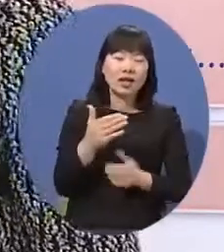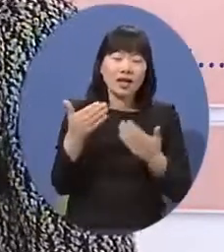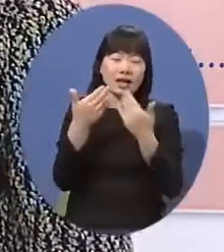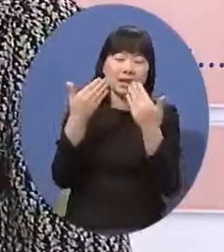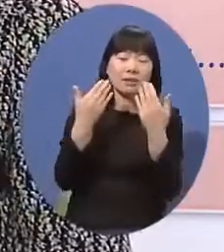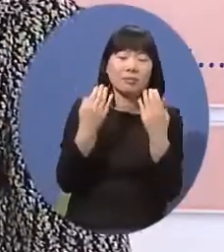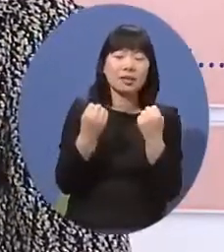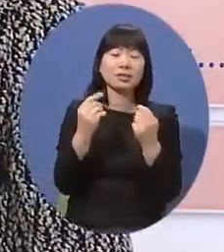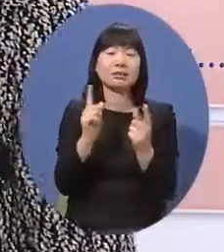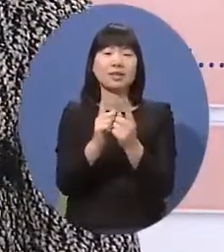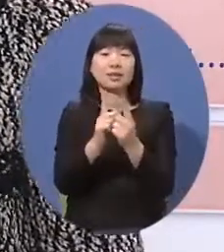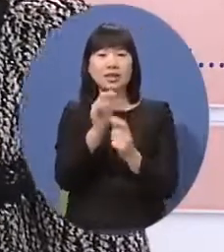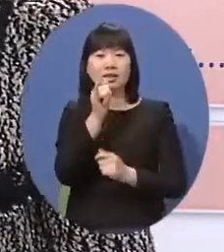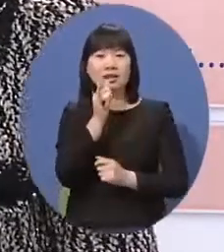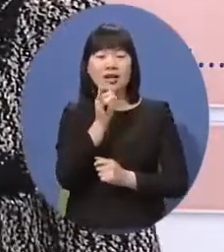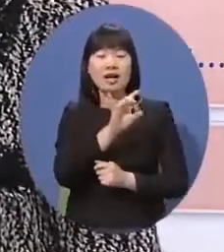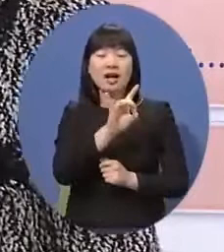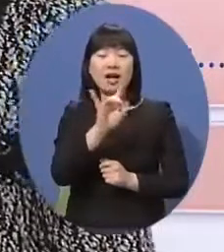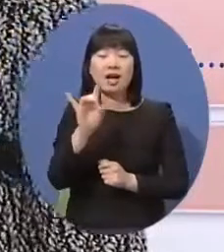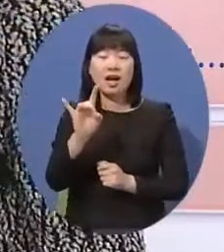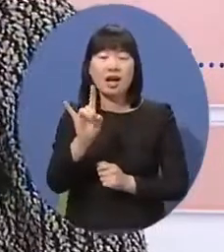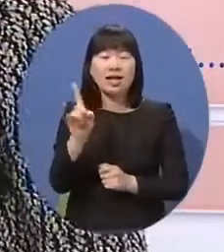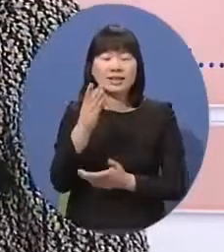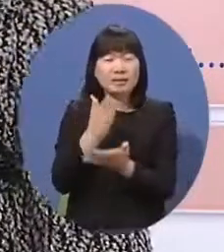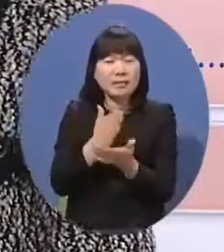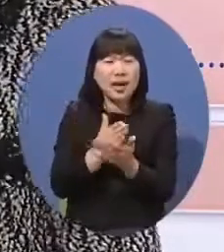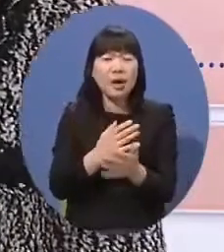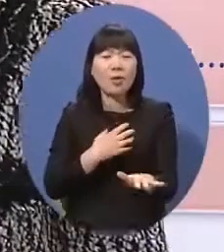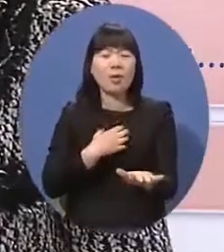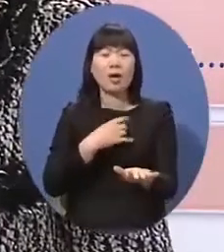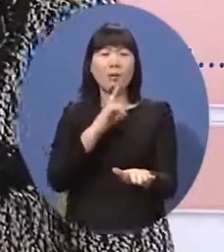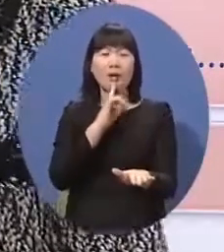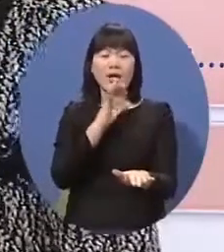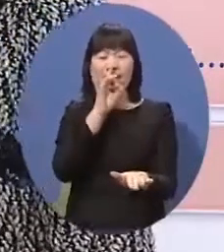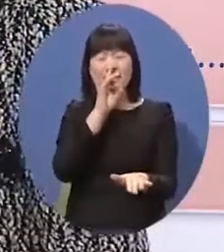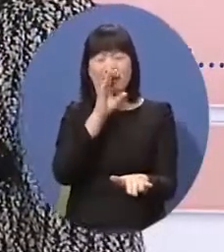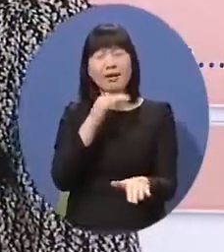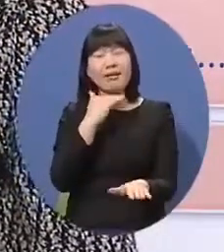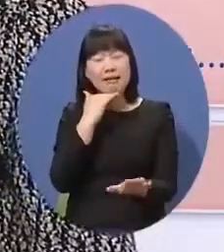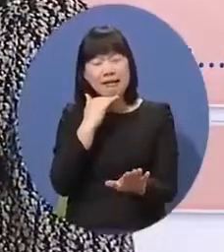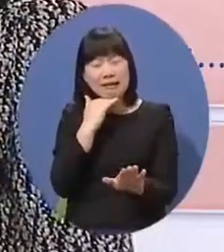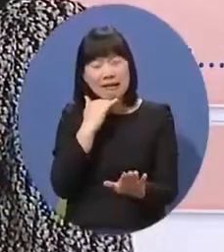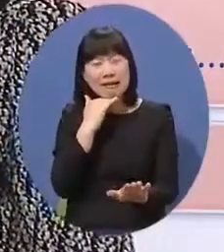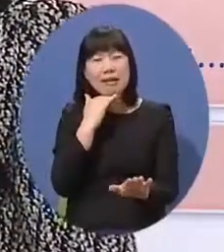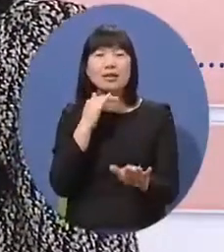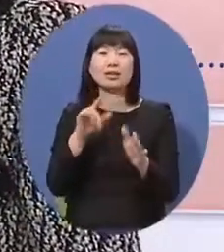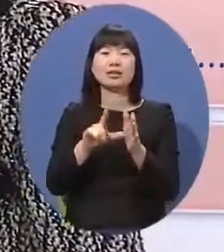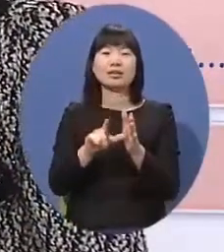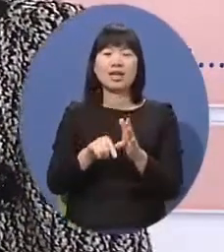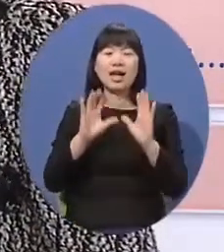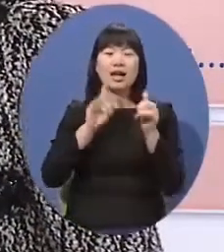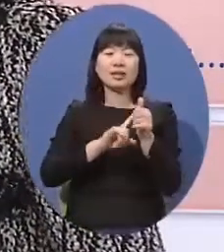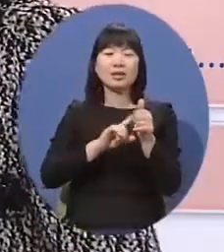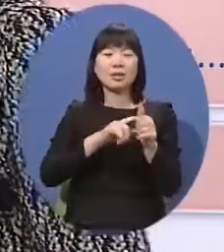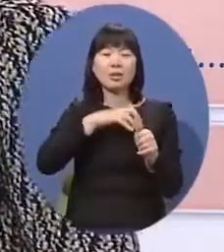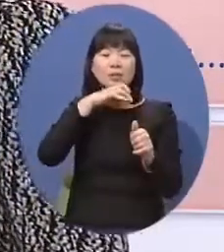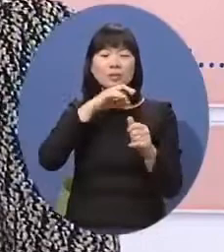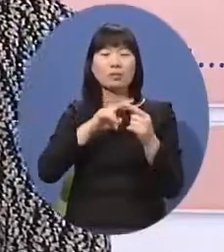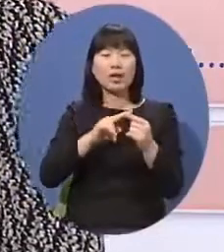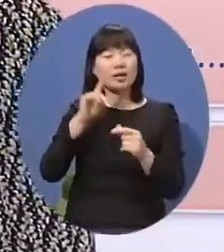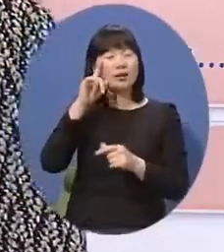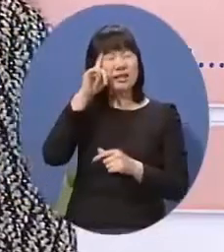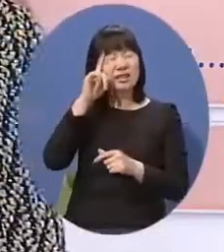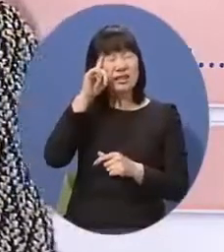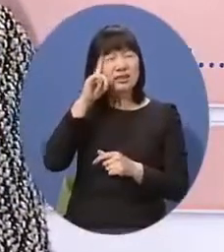간섭을 많이 받게 돼요. 일일이 아우 하지 마, 그거 위험하다 그랬지, 안 돼, 기다려. 이제 거기서 아이들은 불만과